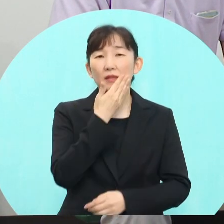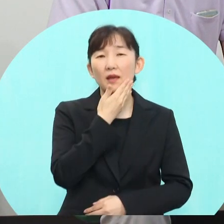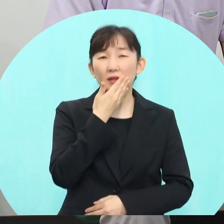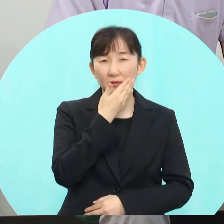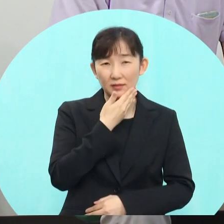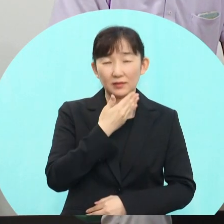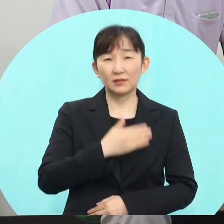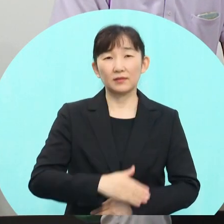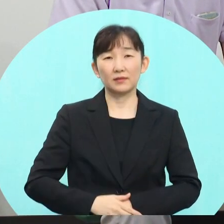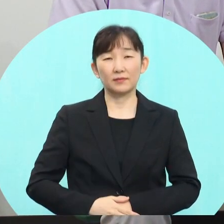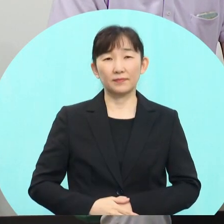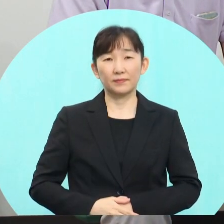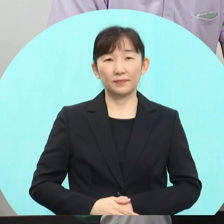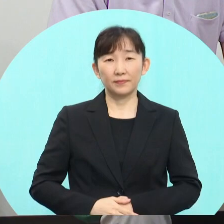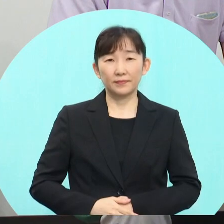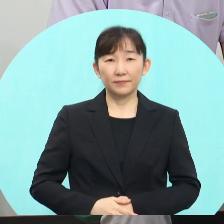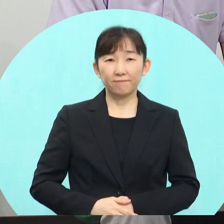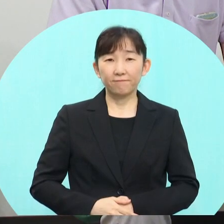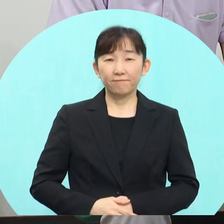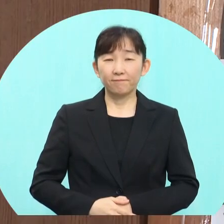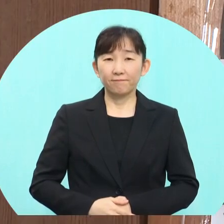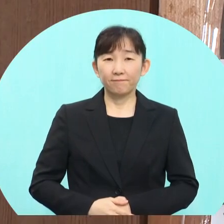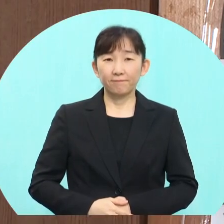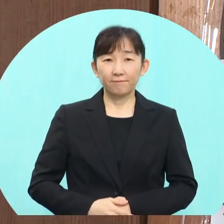ですね。